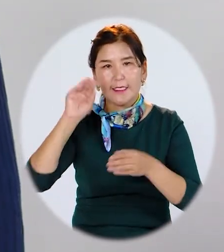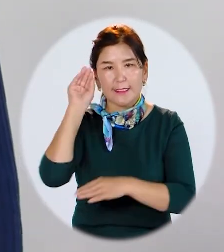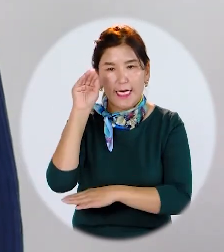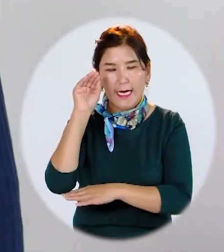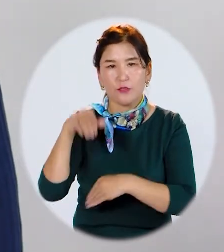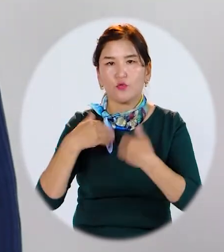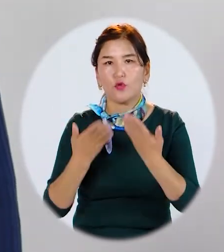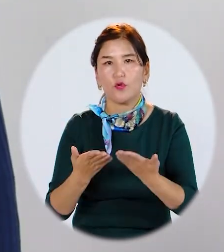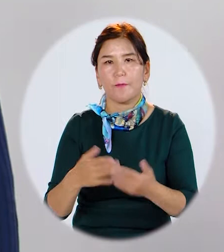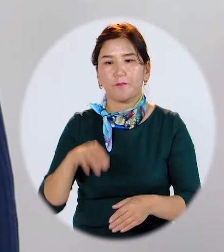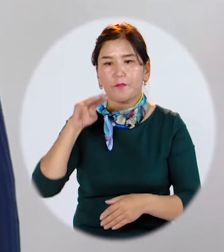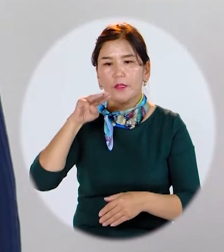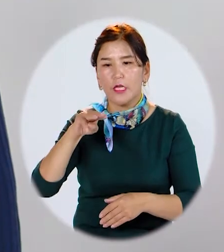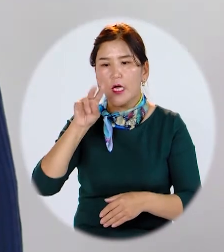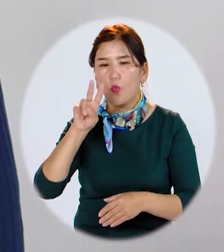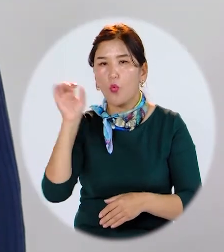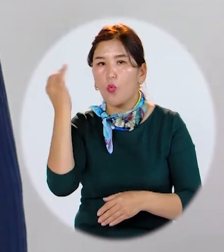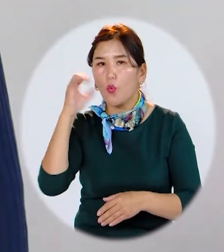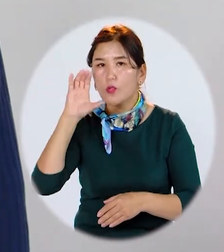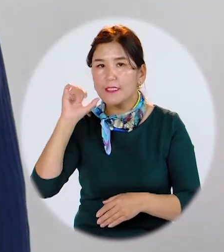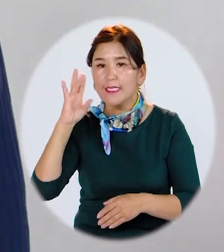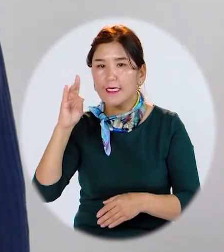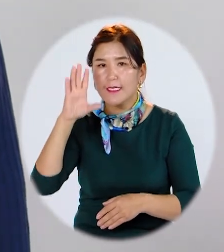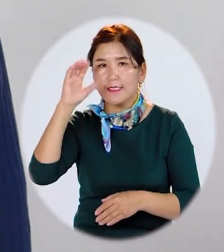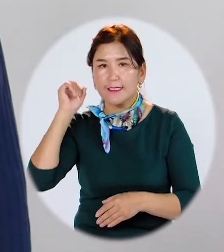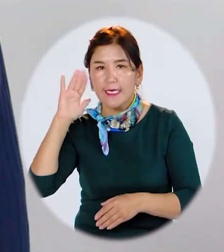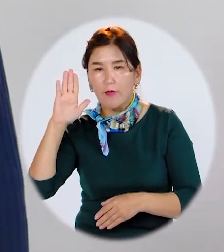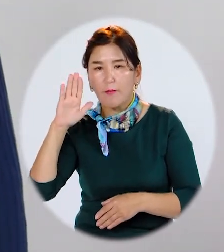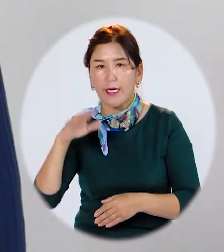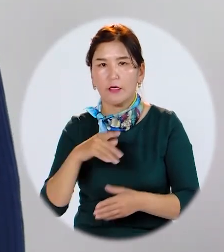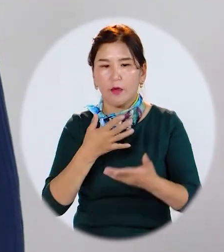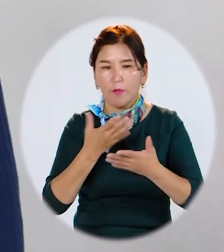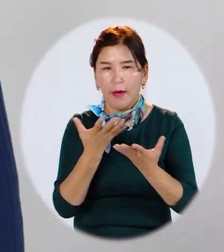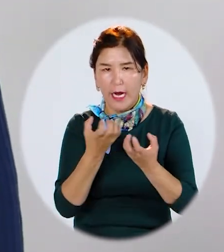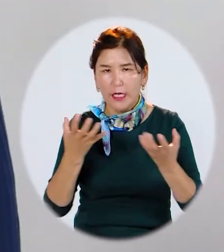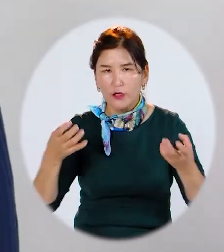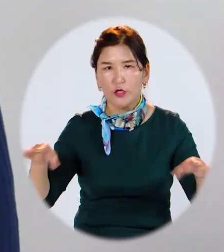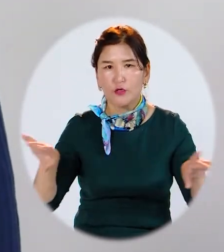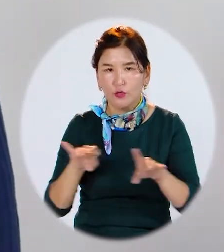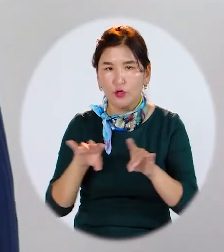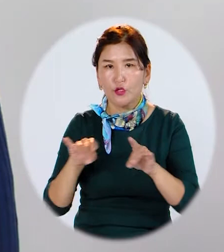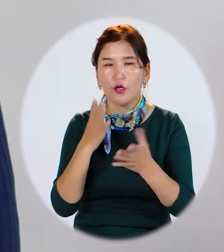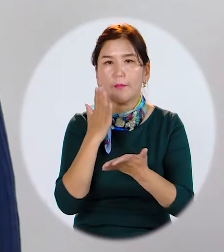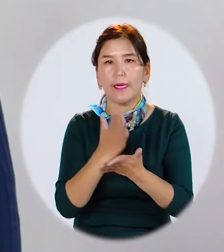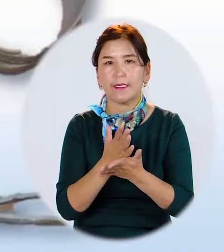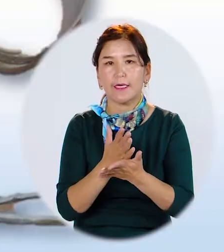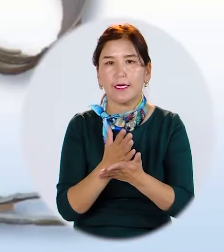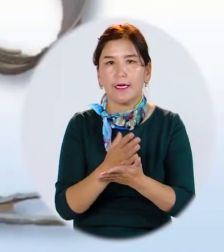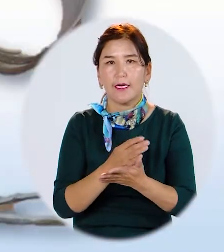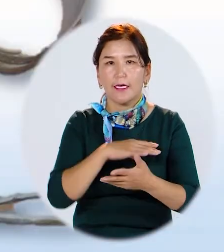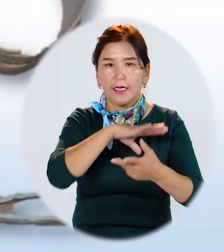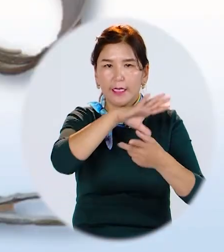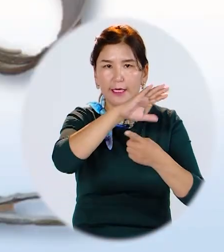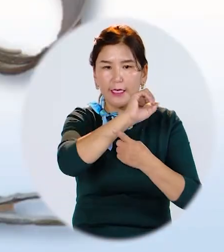болно. Түйсэн сав маань төрөл хийс хэлбрээрээ төрөл бүрийн хэлбэр төрөлтэй байдаг. За түйсэн савны маань бүтэц